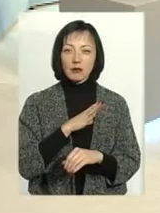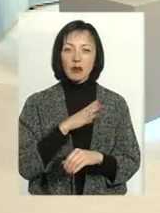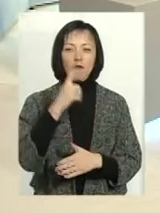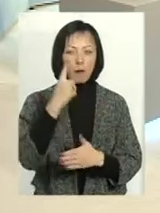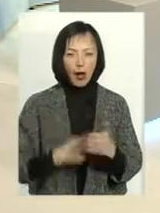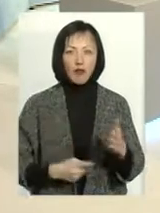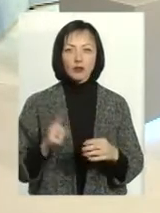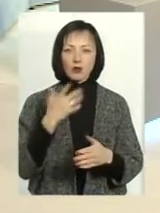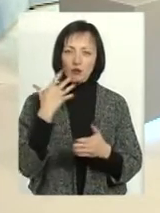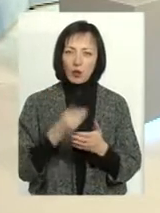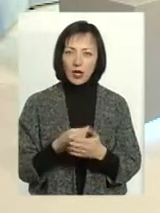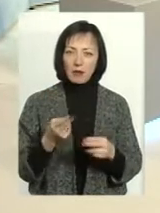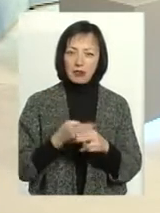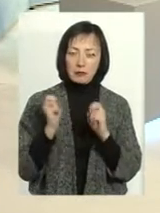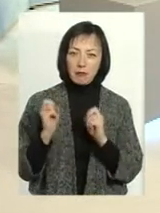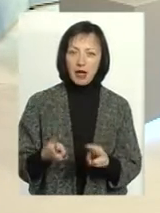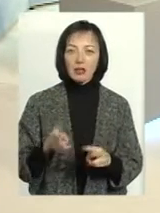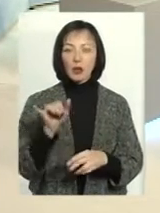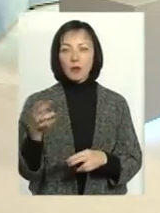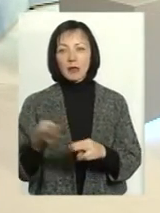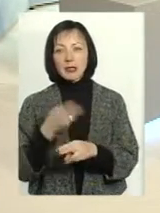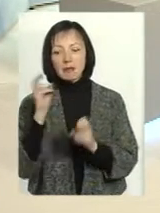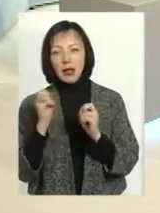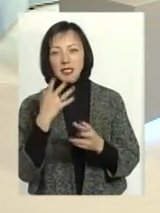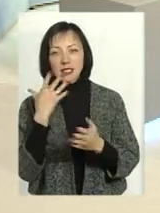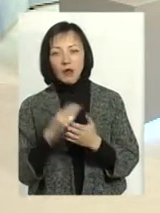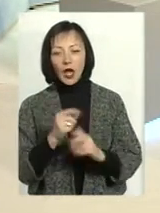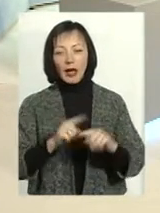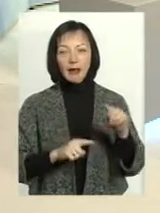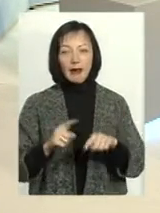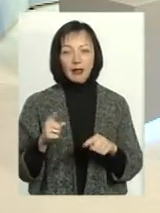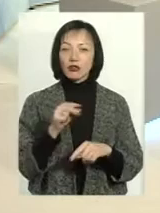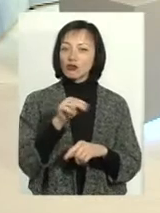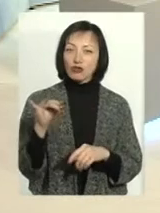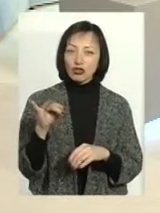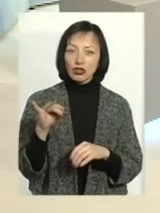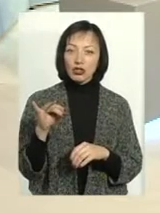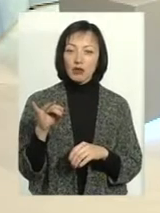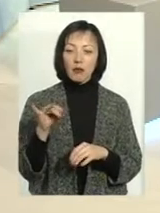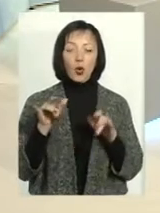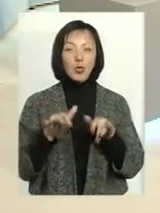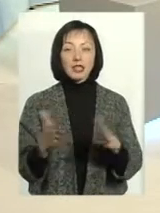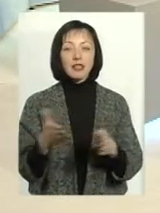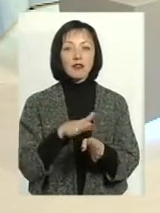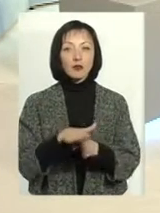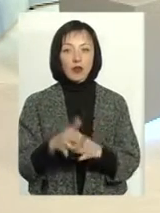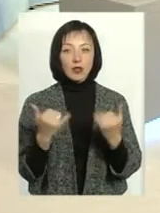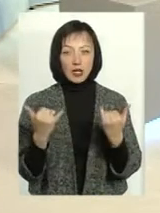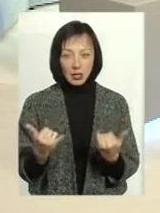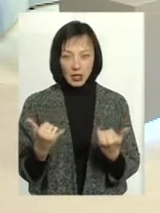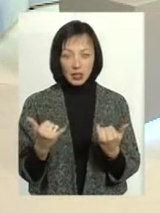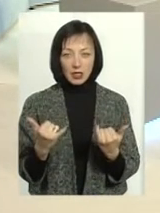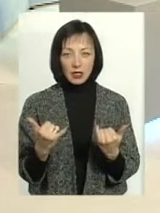впевненим у своїй безпеці, у безпеці своїх рідних? Чи ті процеси, які відбуваються нині,